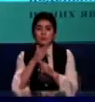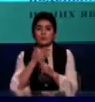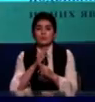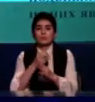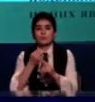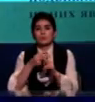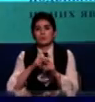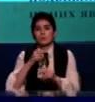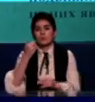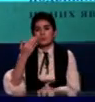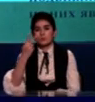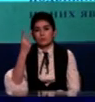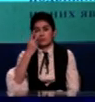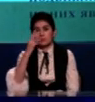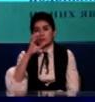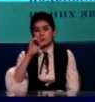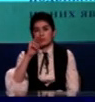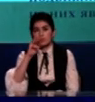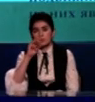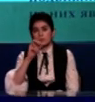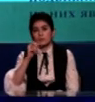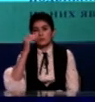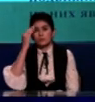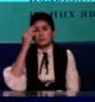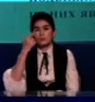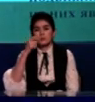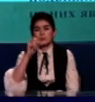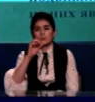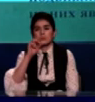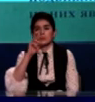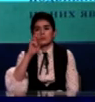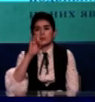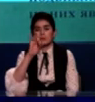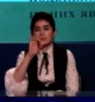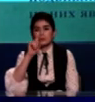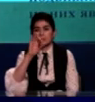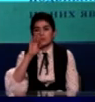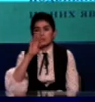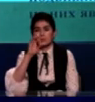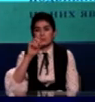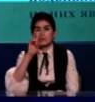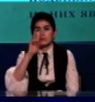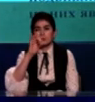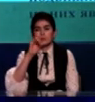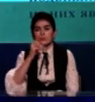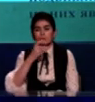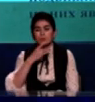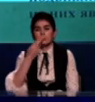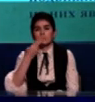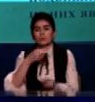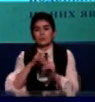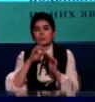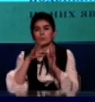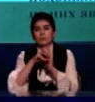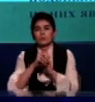нас двухстворчатые моллюски, головоногие и брюхоногие. Нервная система моллюсков